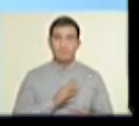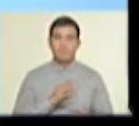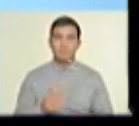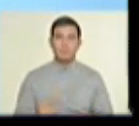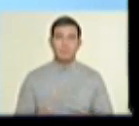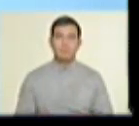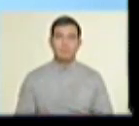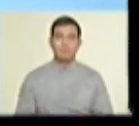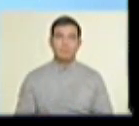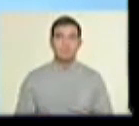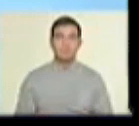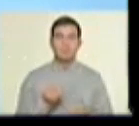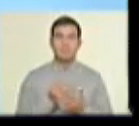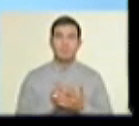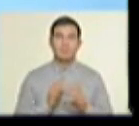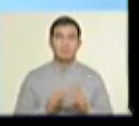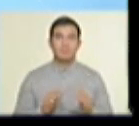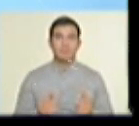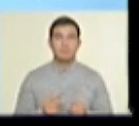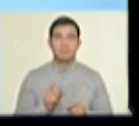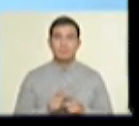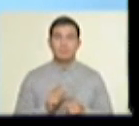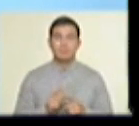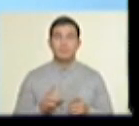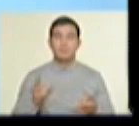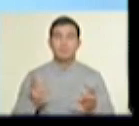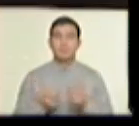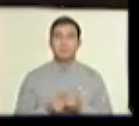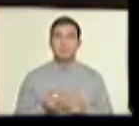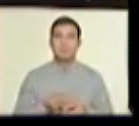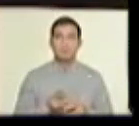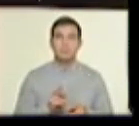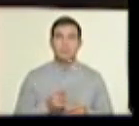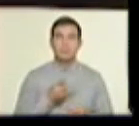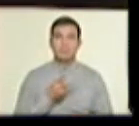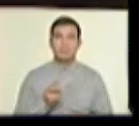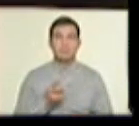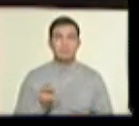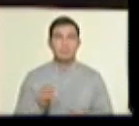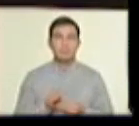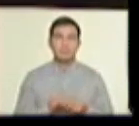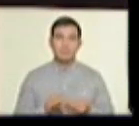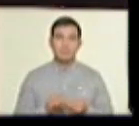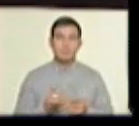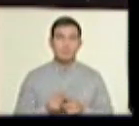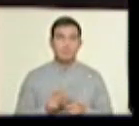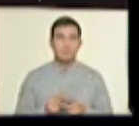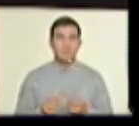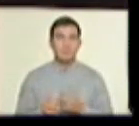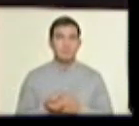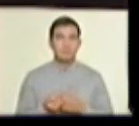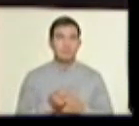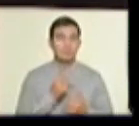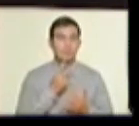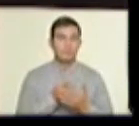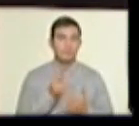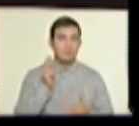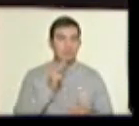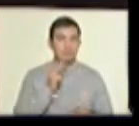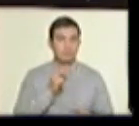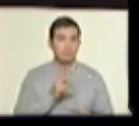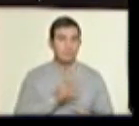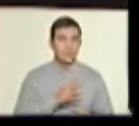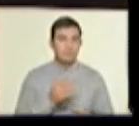bo'ldi. Aziz o'quvchilar, so'zlardan juft otlar va takroriy otlar hosil qilishni o'rganib olgan